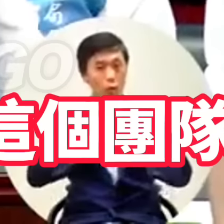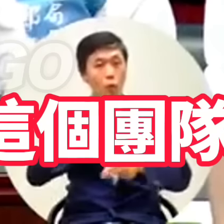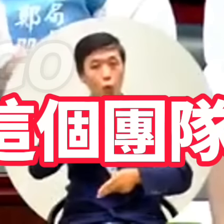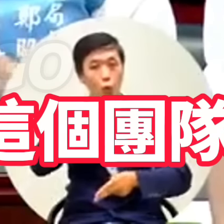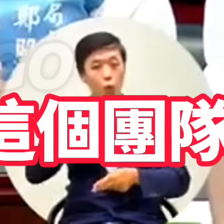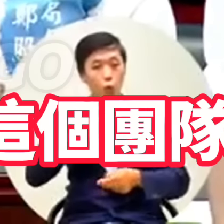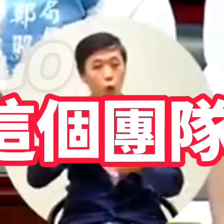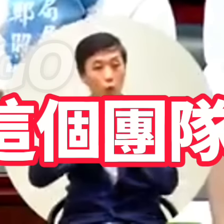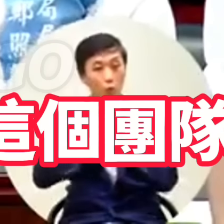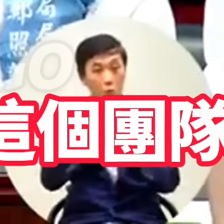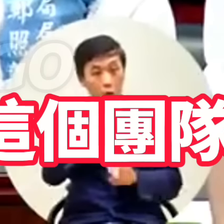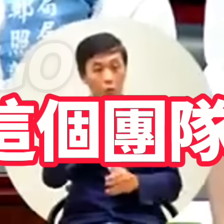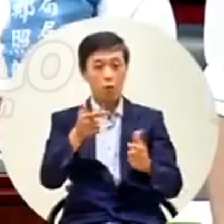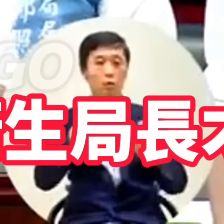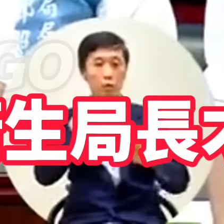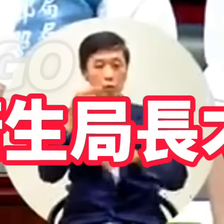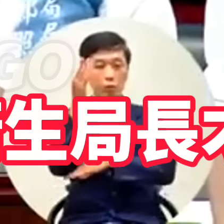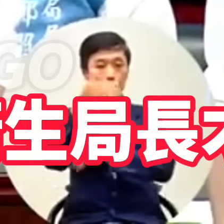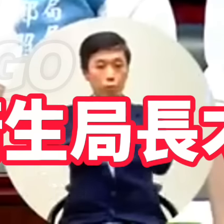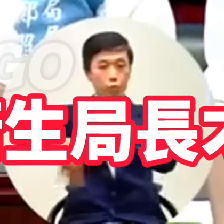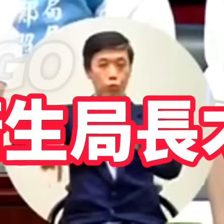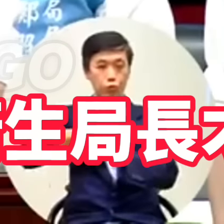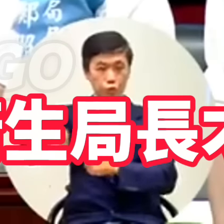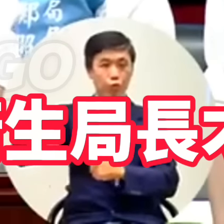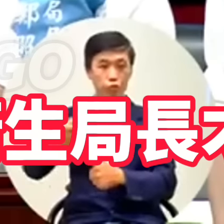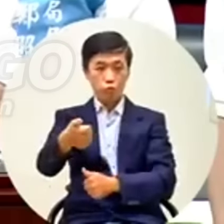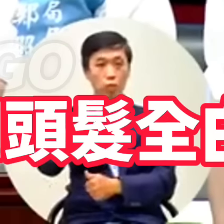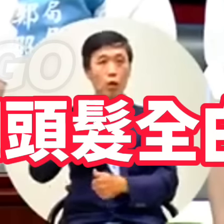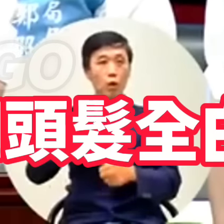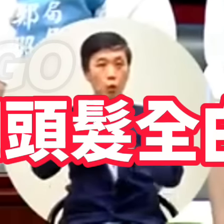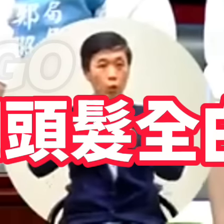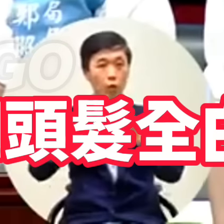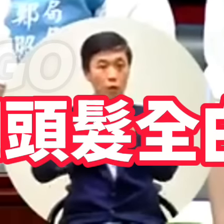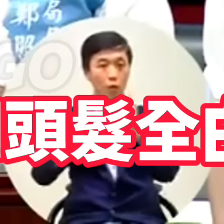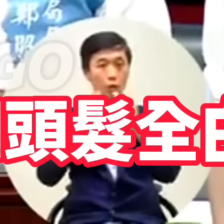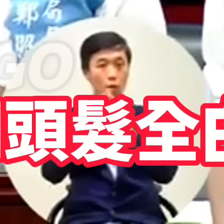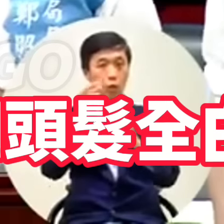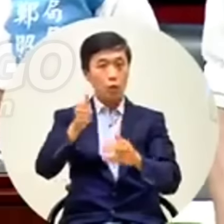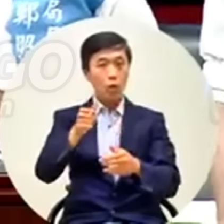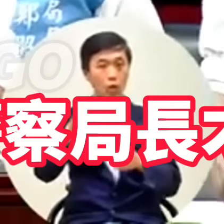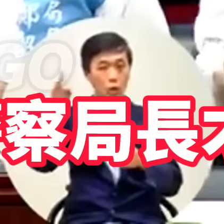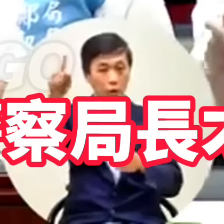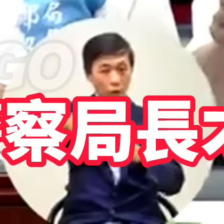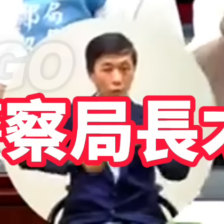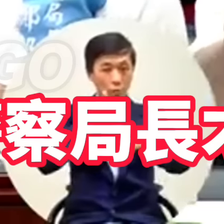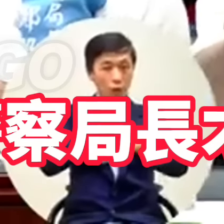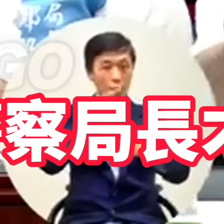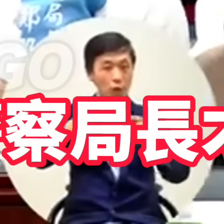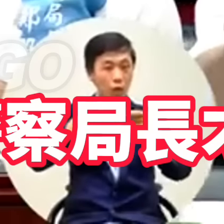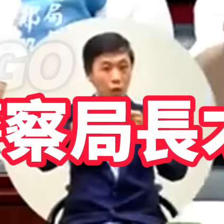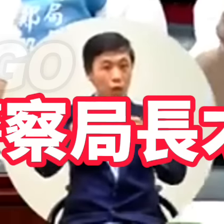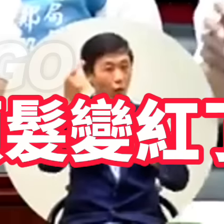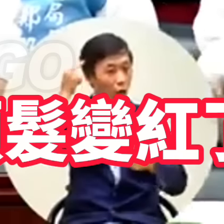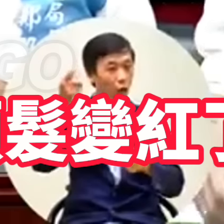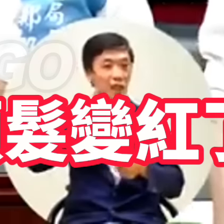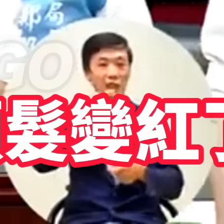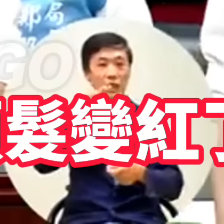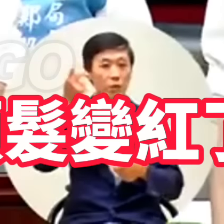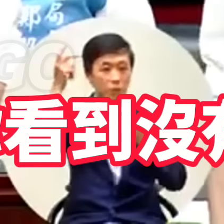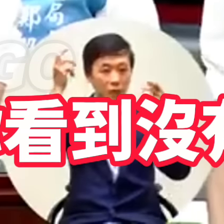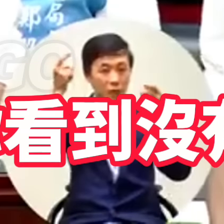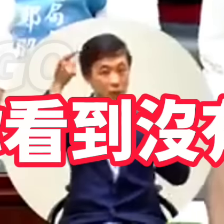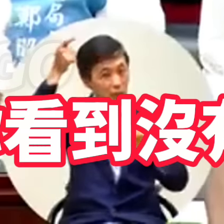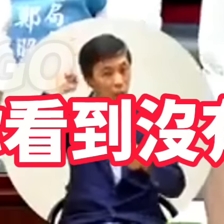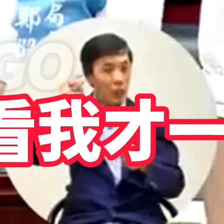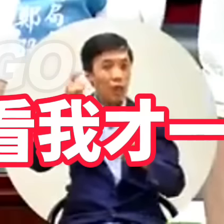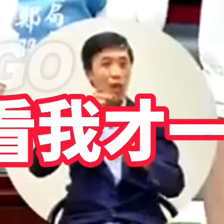是我们这个团队了不起。你看卫生局长才一年整个头发全白了，你看警察局长才一年头发变红了，